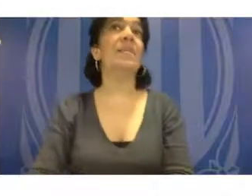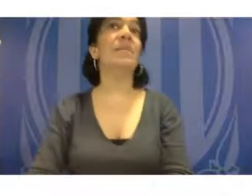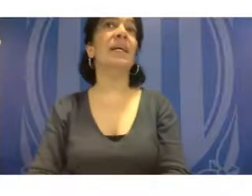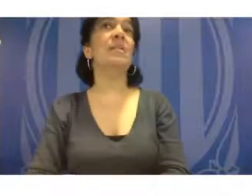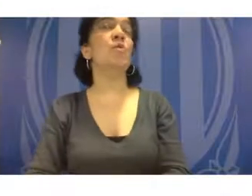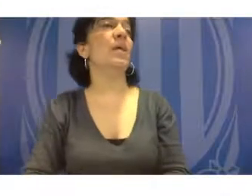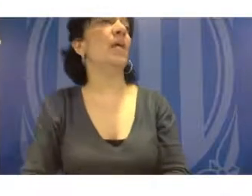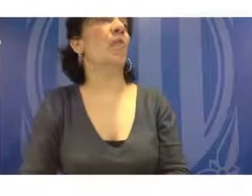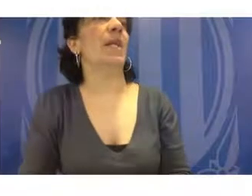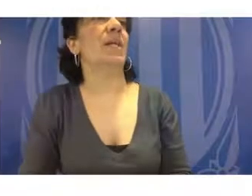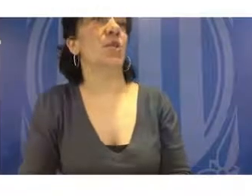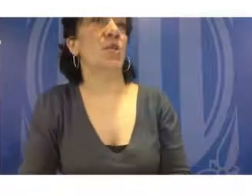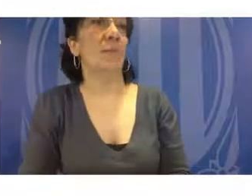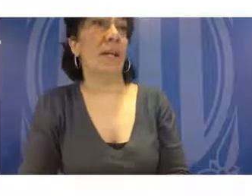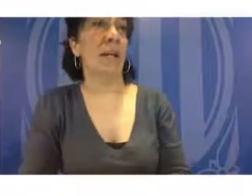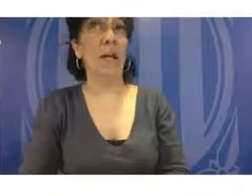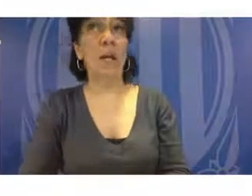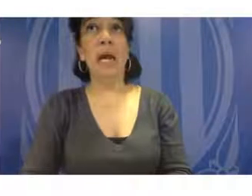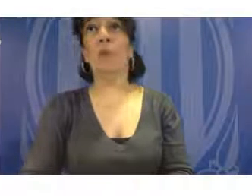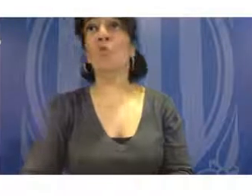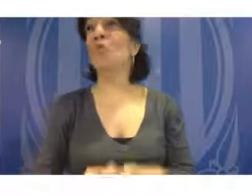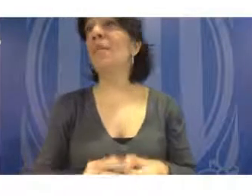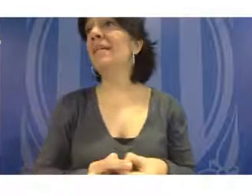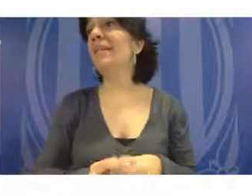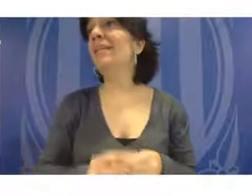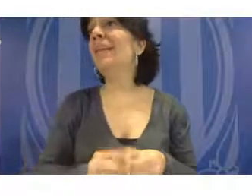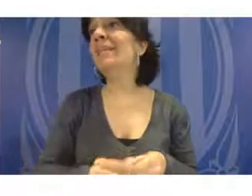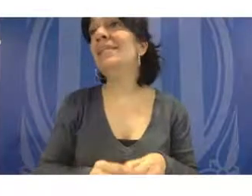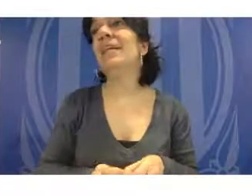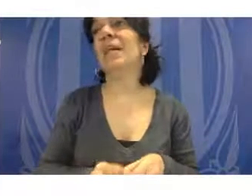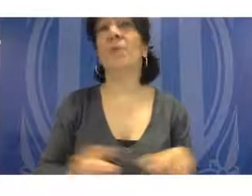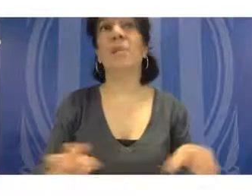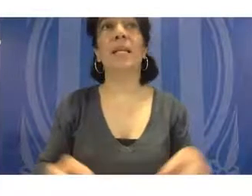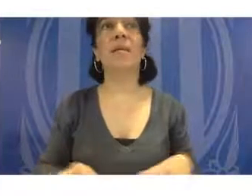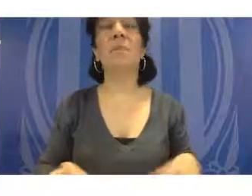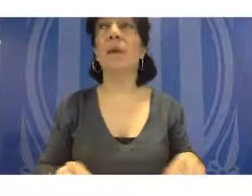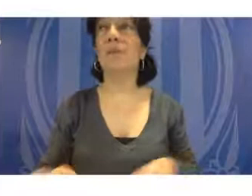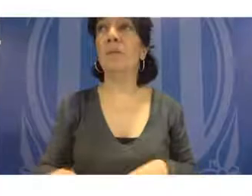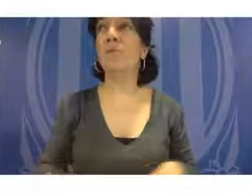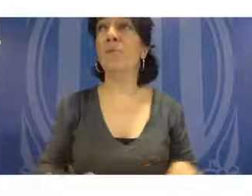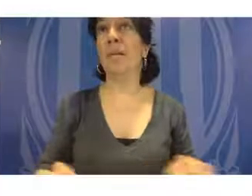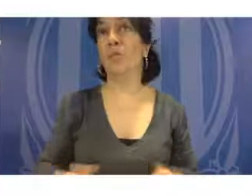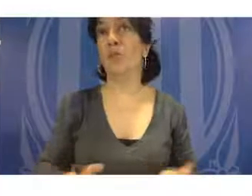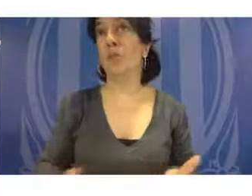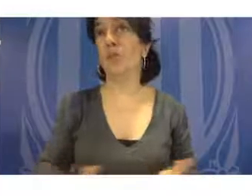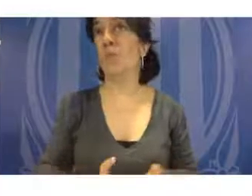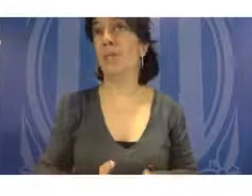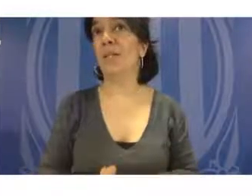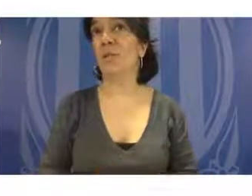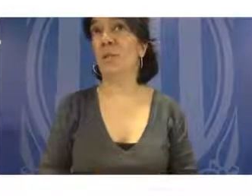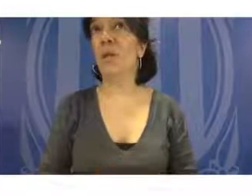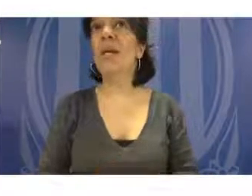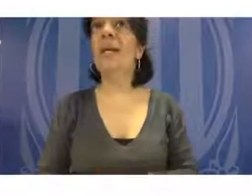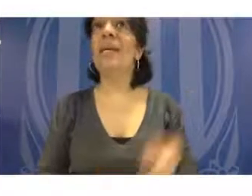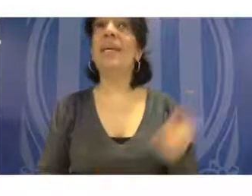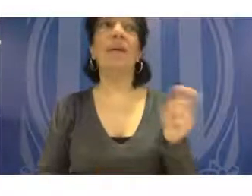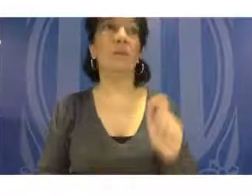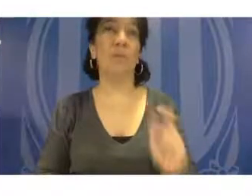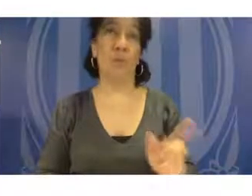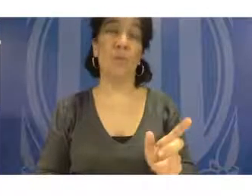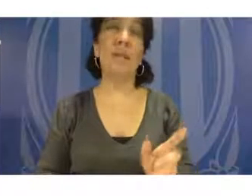Els dimecres és una recomanació setmanal. Acostumen a ser indrets que potser tenim a 20 minuts de les nostres poblacions